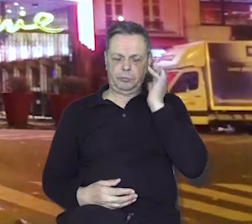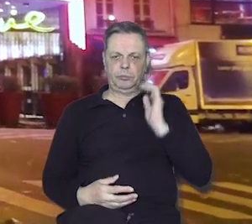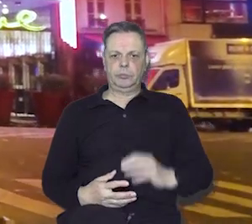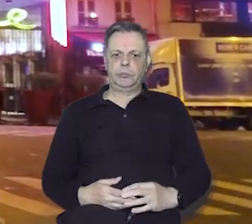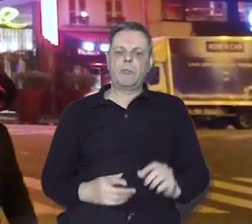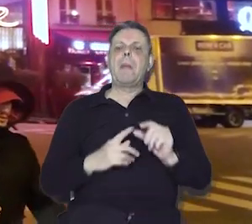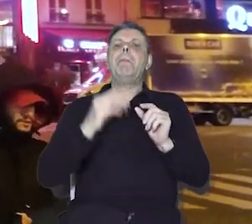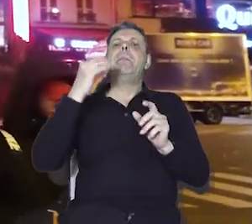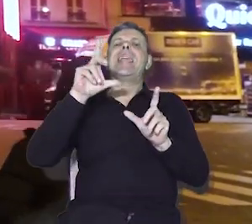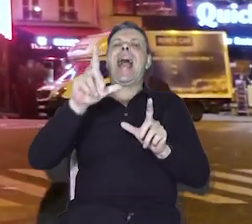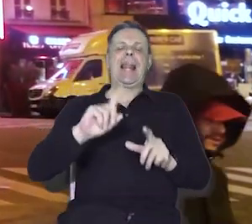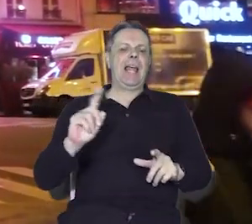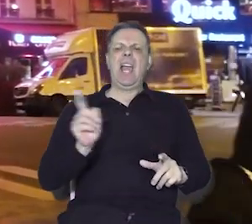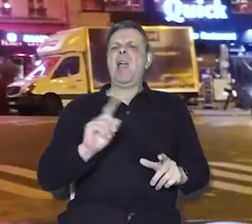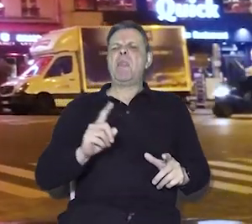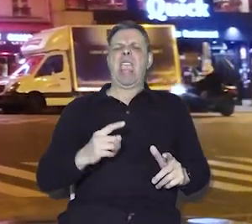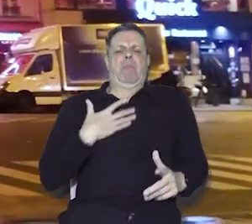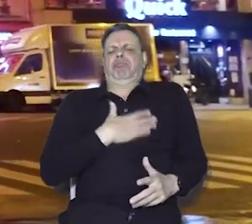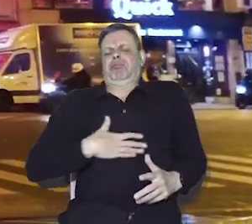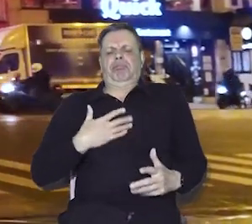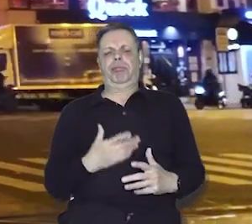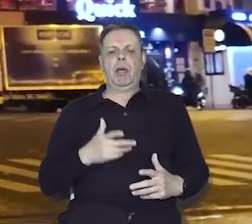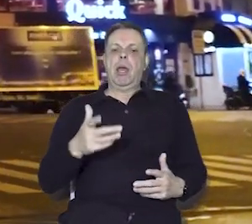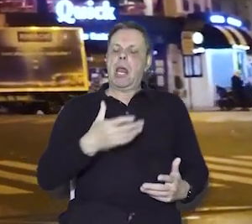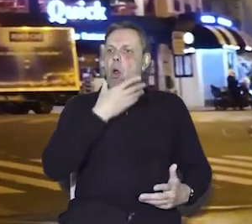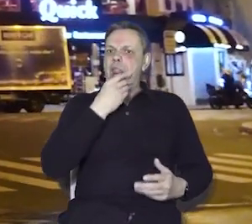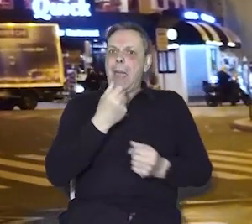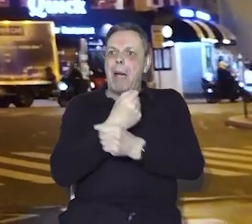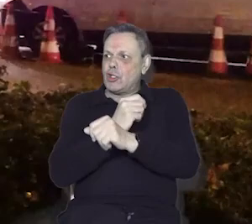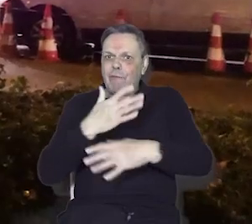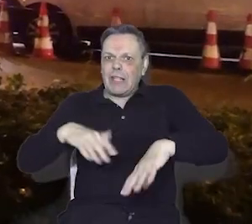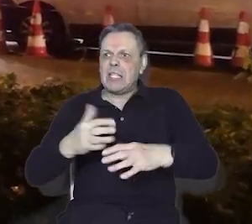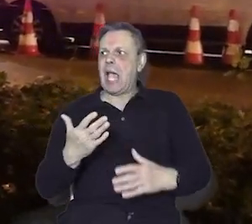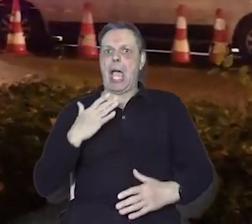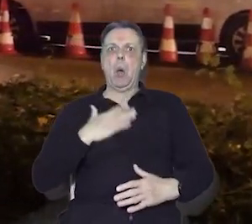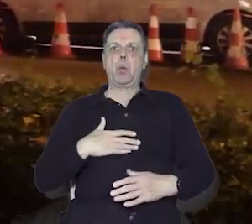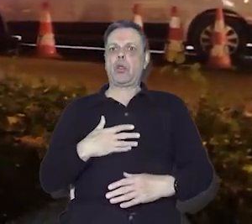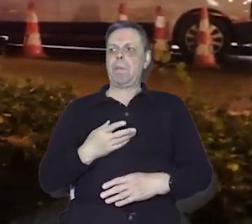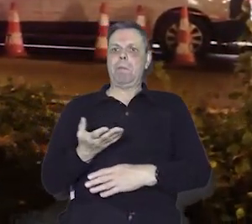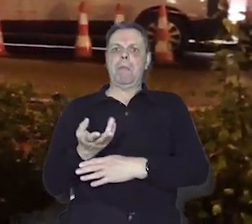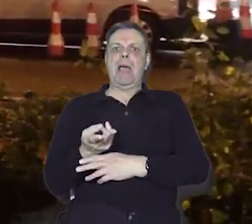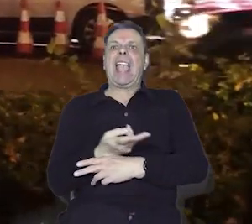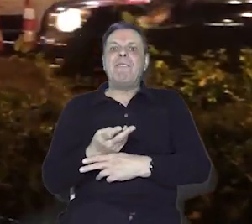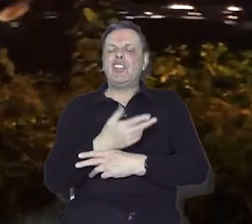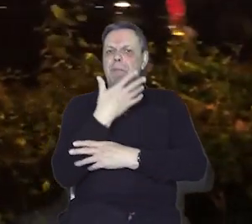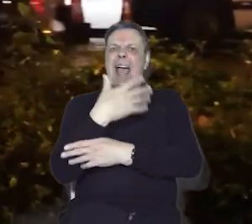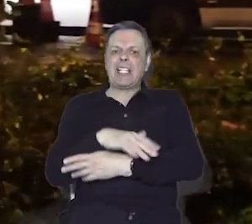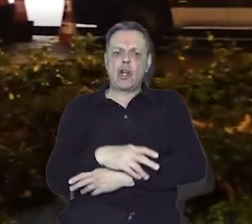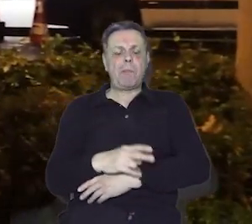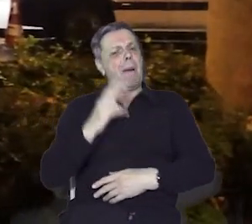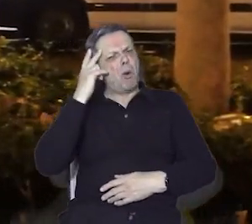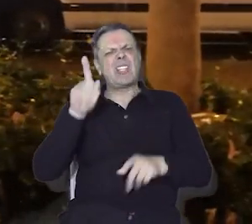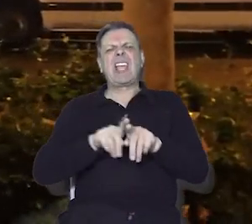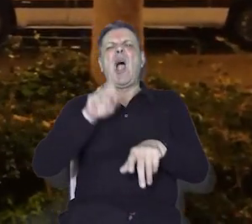Pigal nije Sodoma i Gomora, već lijepa četvrt s ugodnim kafićima i restoranima, iako je poznata kao